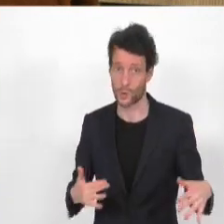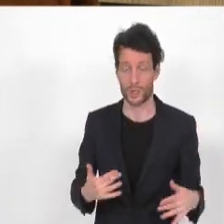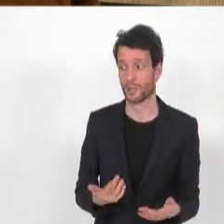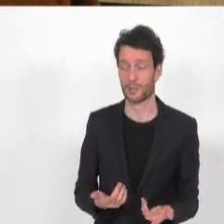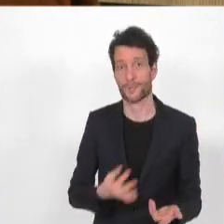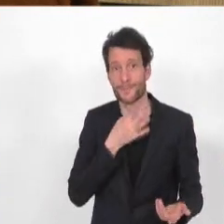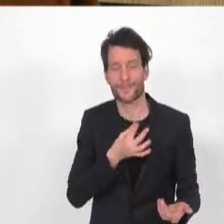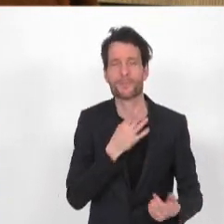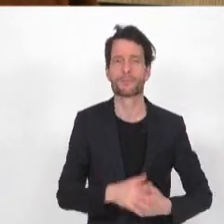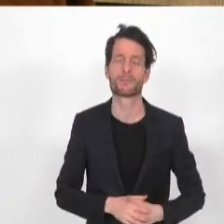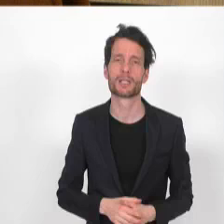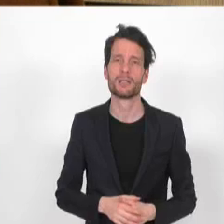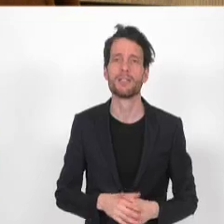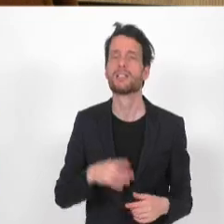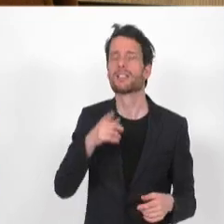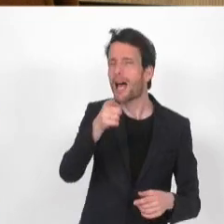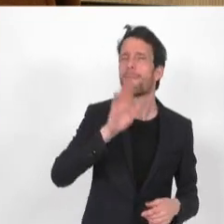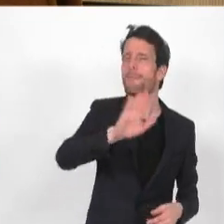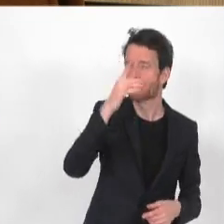contradiction avec la culture de la recette